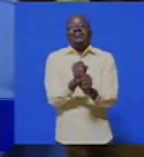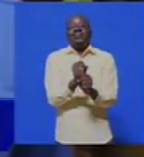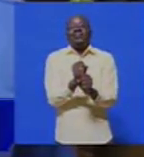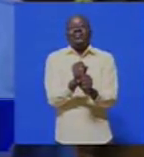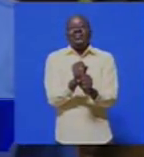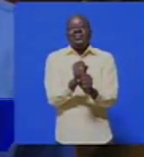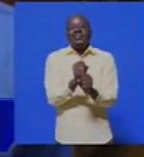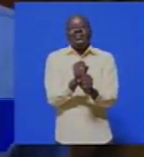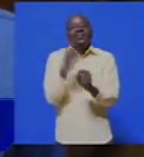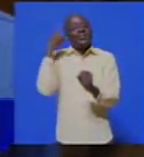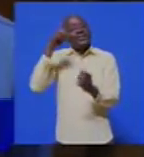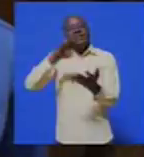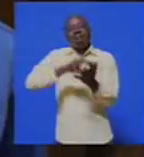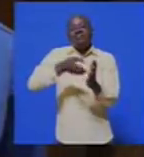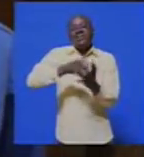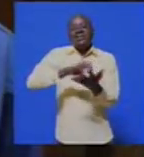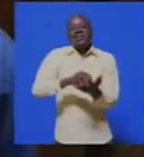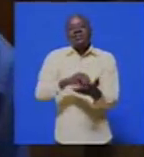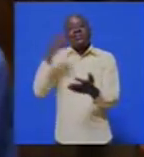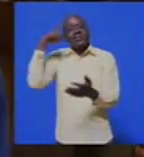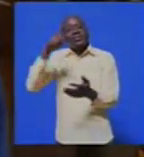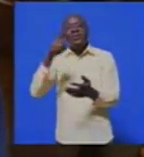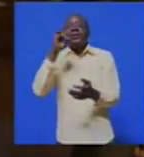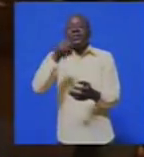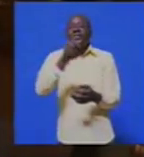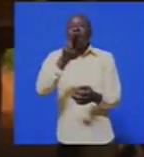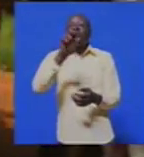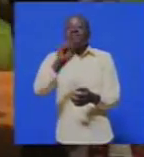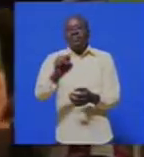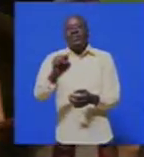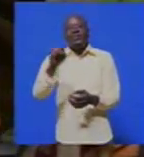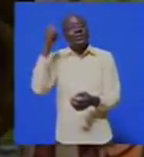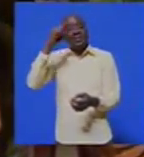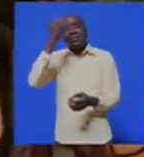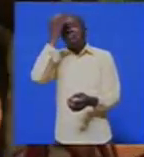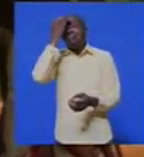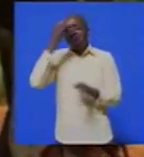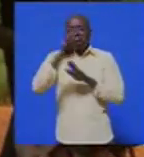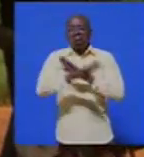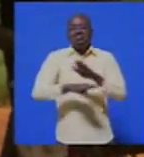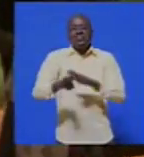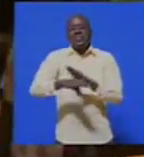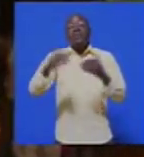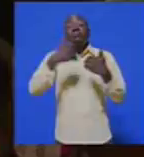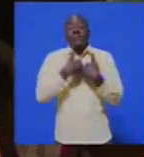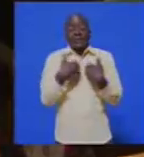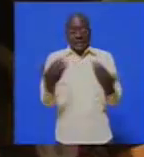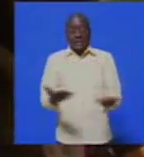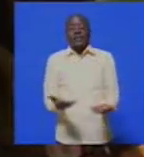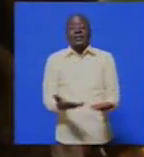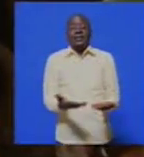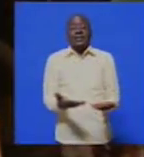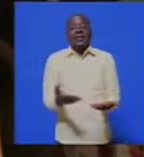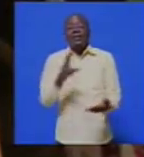des gâteaux, des biscuits, du jus et tout ça sur la base des connaissances acquises ici, ben c'est